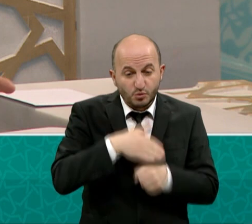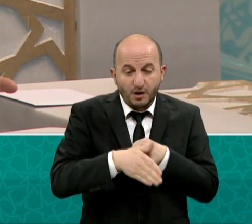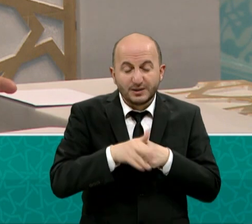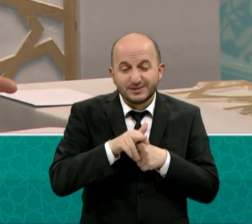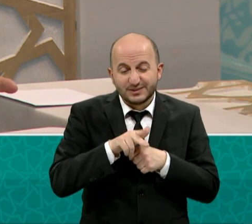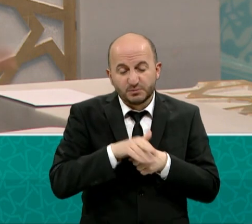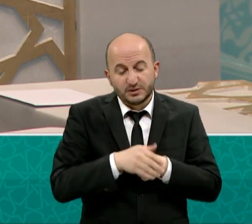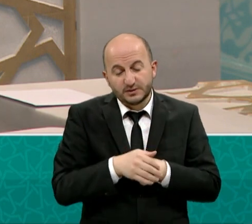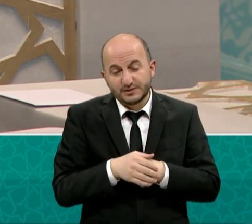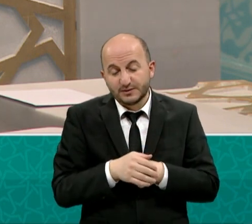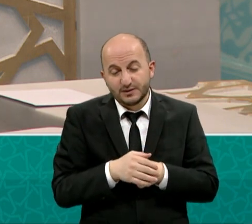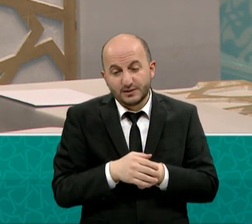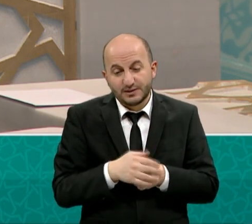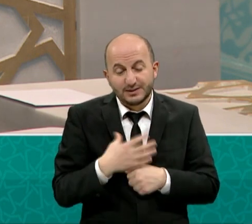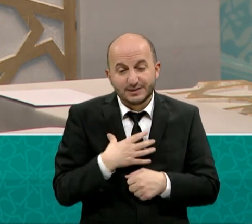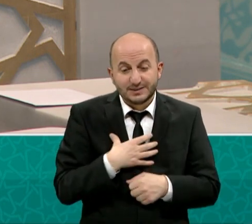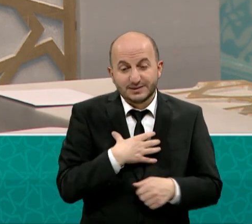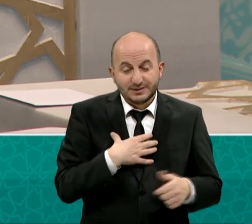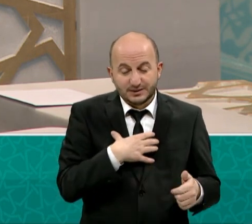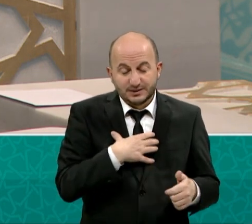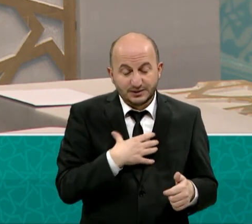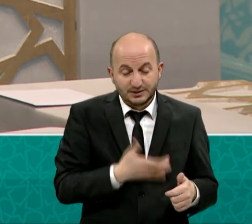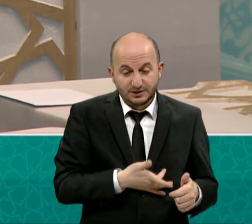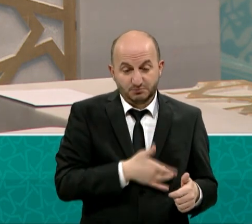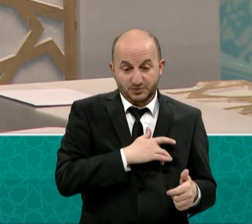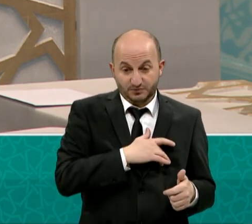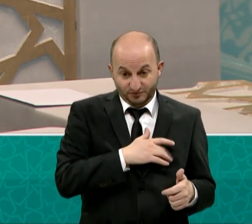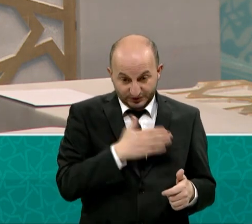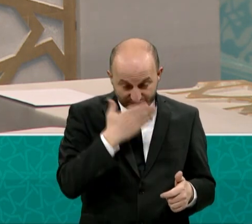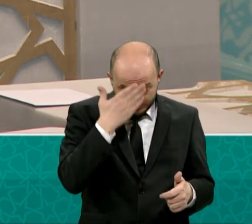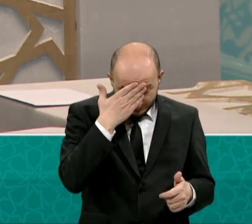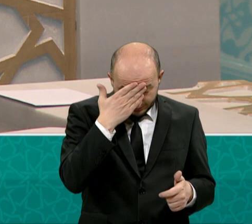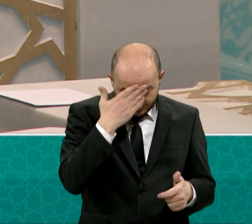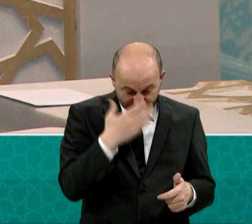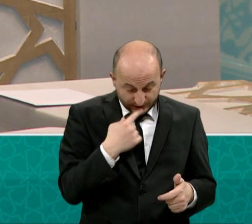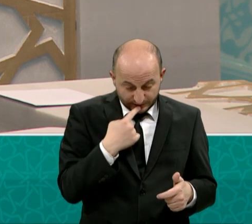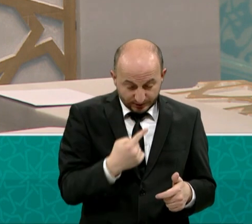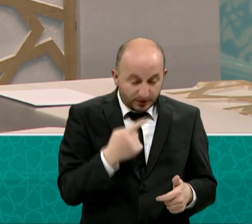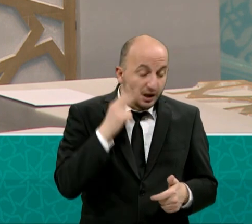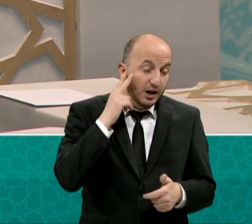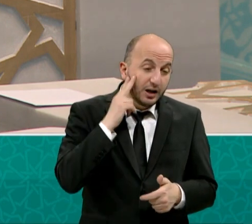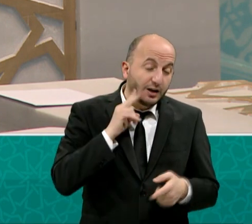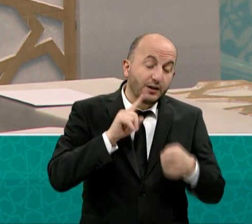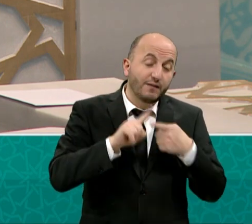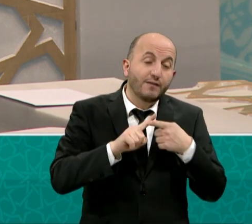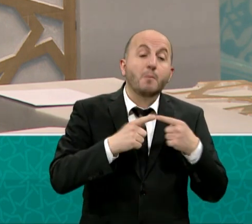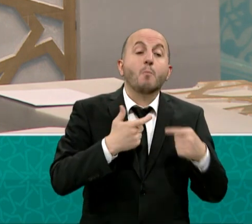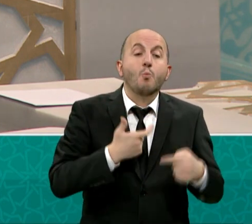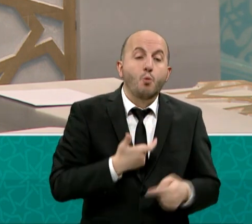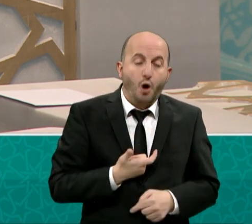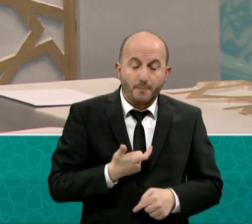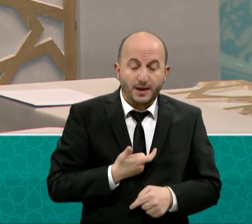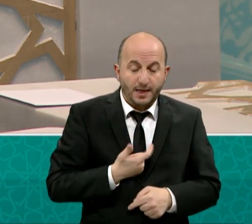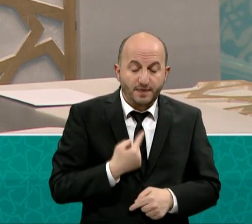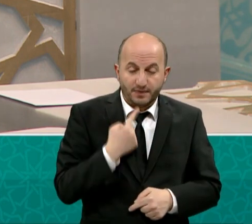Burada ne ortaya çıktı? Din, iman ve ibadettir dedik. Hemen ahlak ve muamelat.